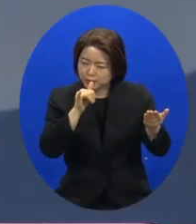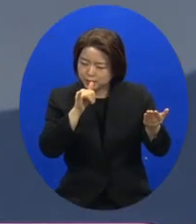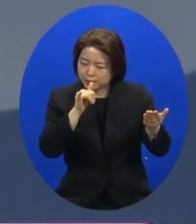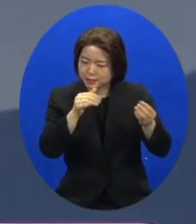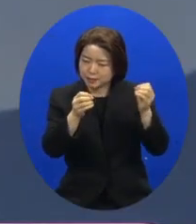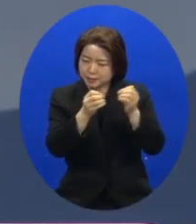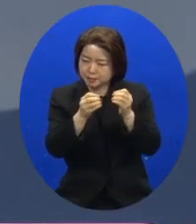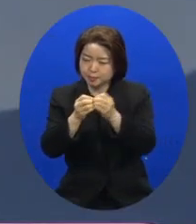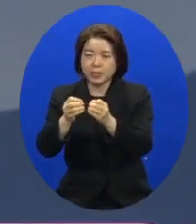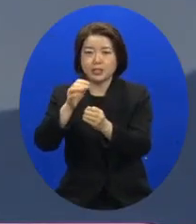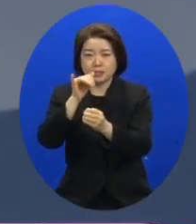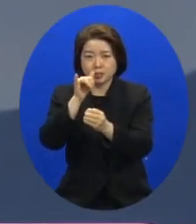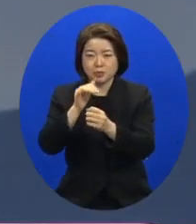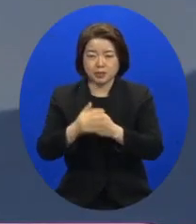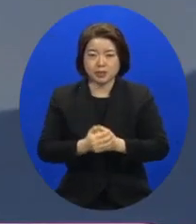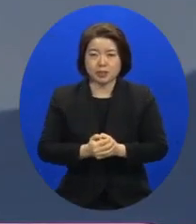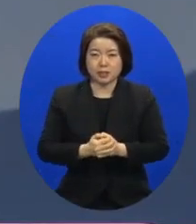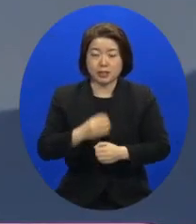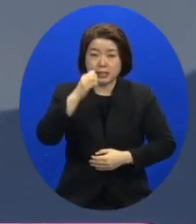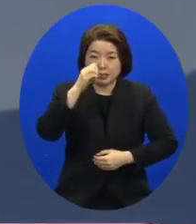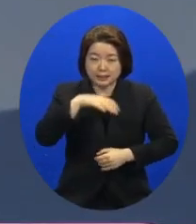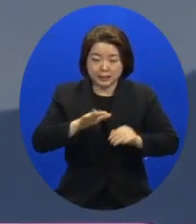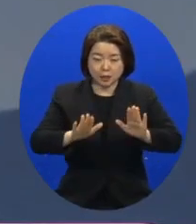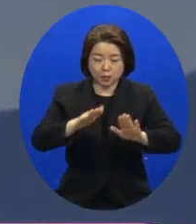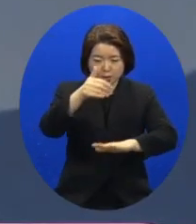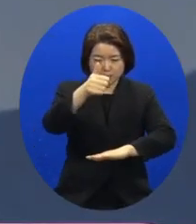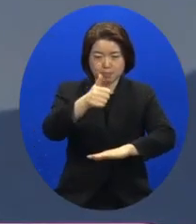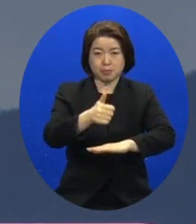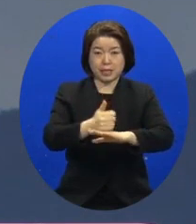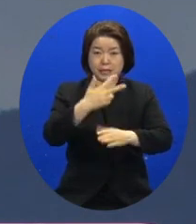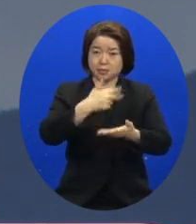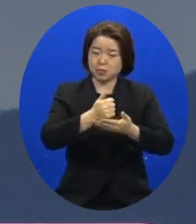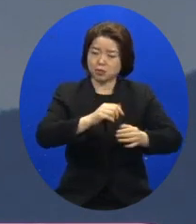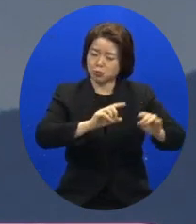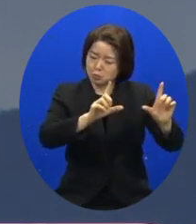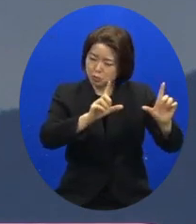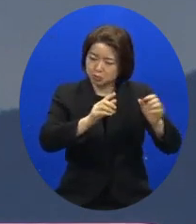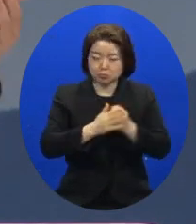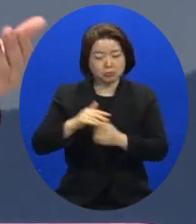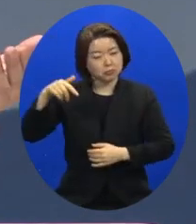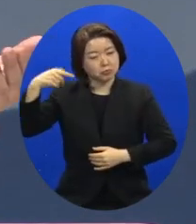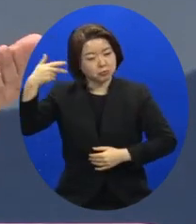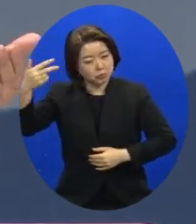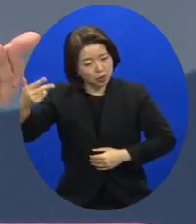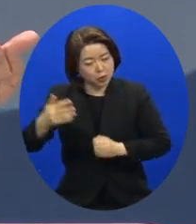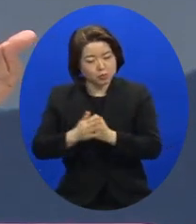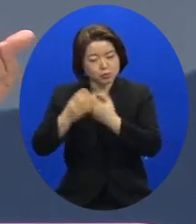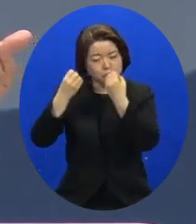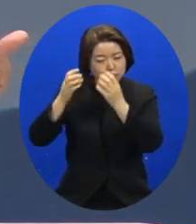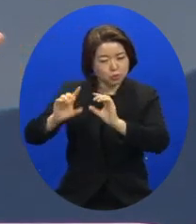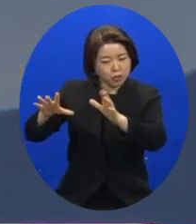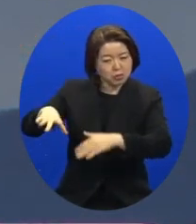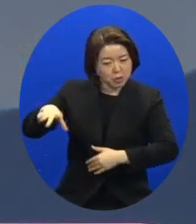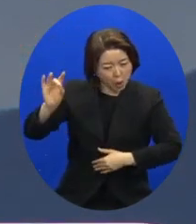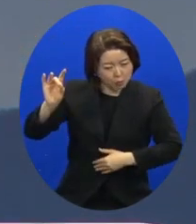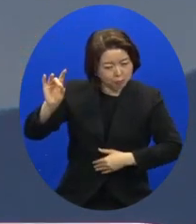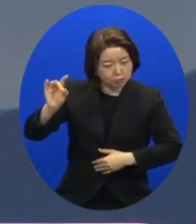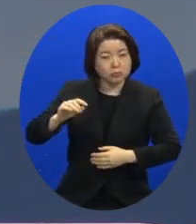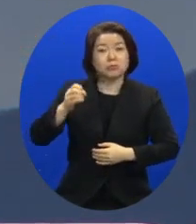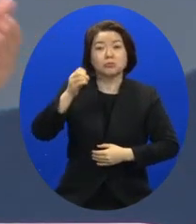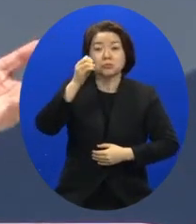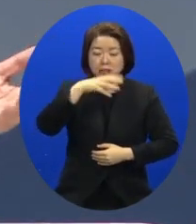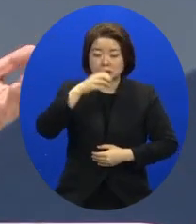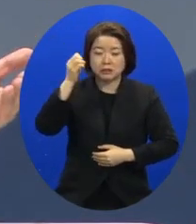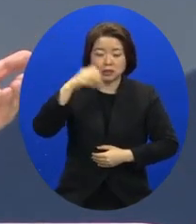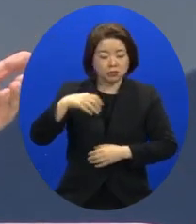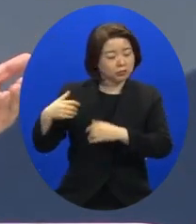있습니다. 그저 올해 마지막 주일이구나, 다음 주일은 새해 첫 주일이겠구나, 그렇게